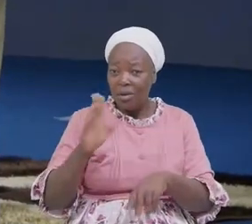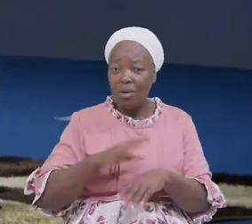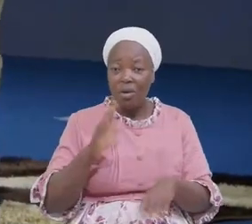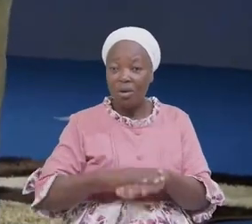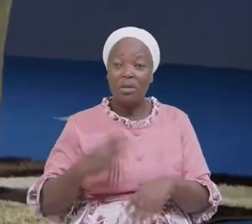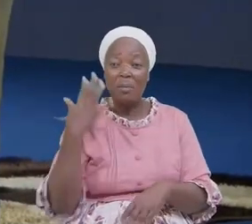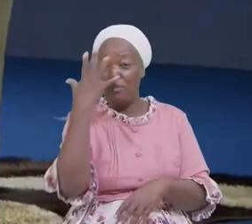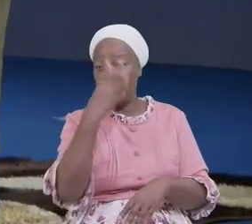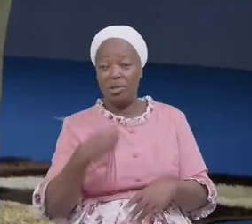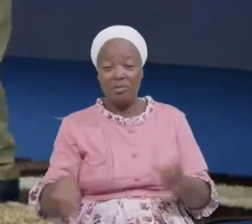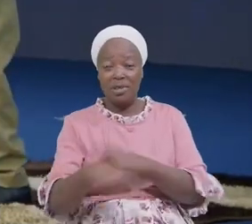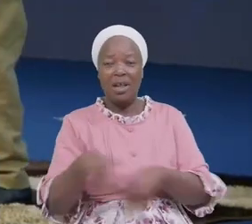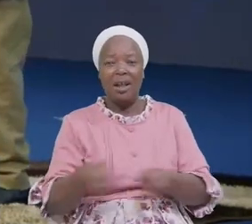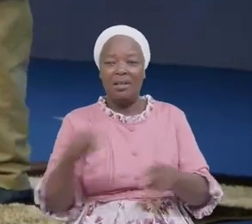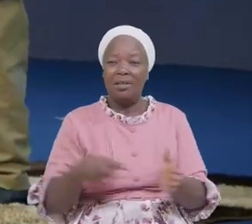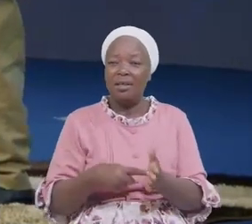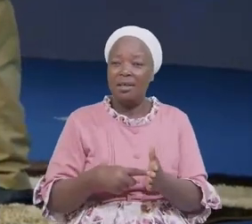un jour glorieux comme celui-ci.